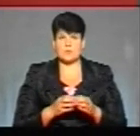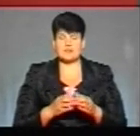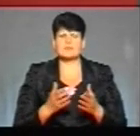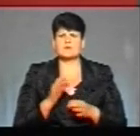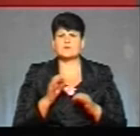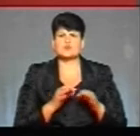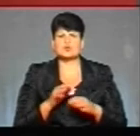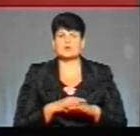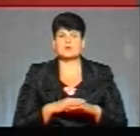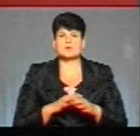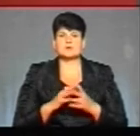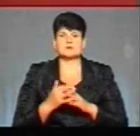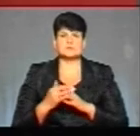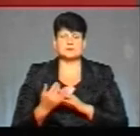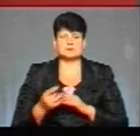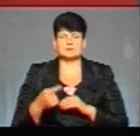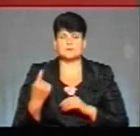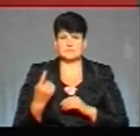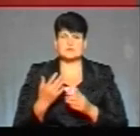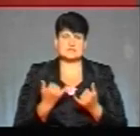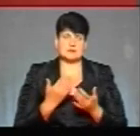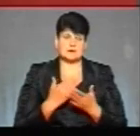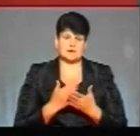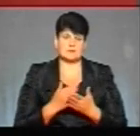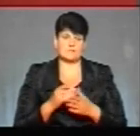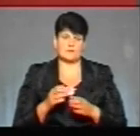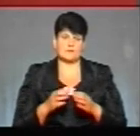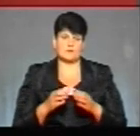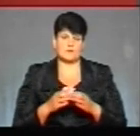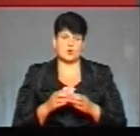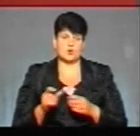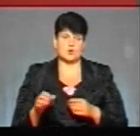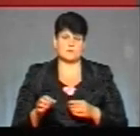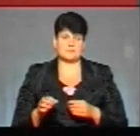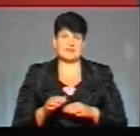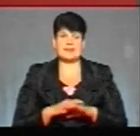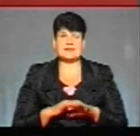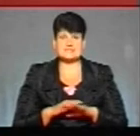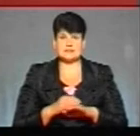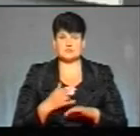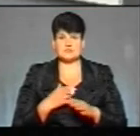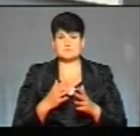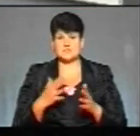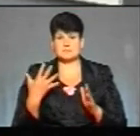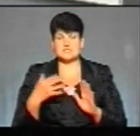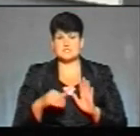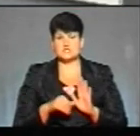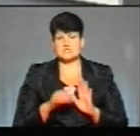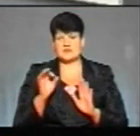відсоток населених пунктів Тернопільщини зараз є в громадах? Населення у нас більше